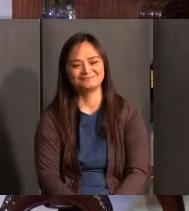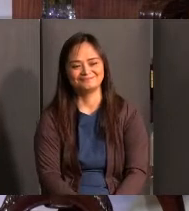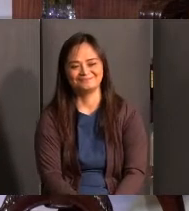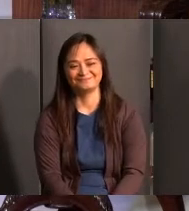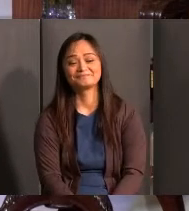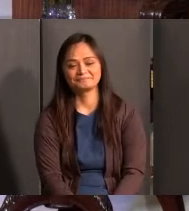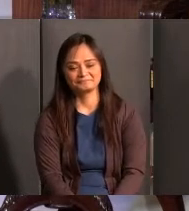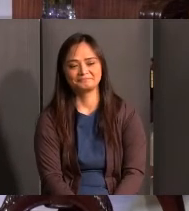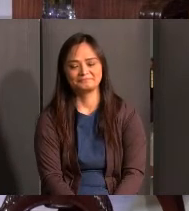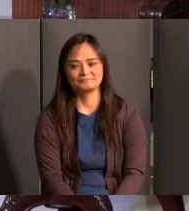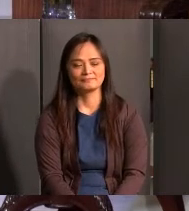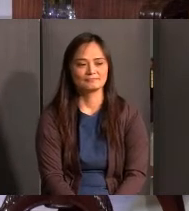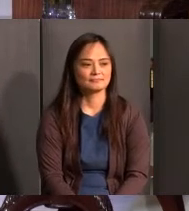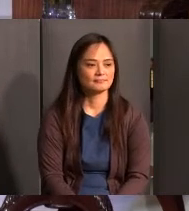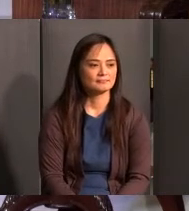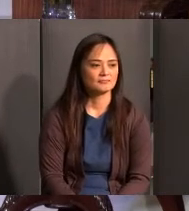takot.